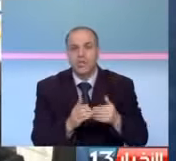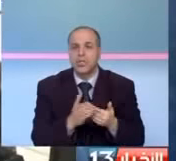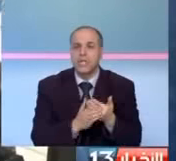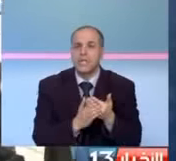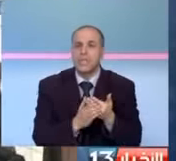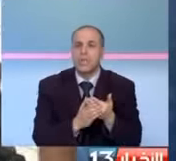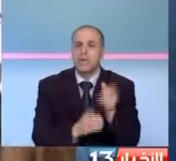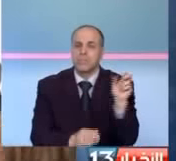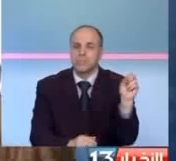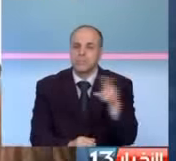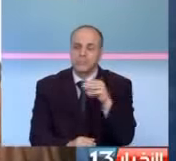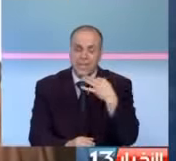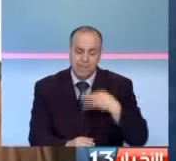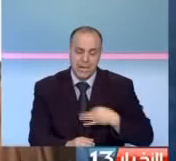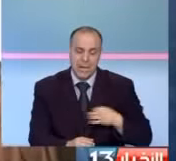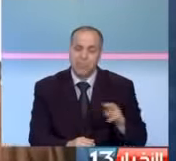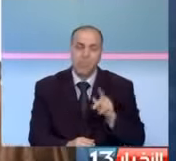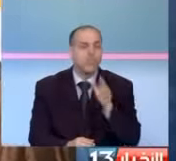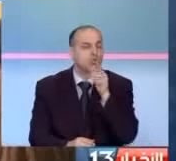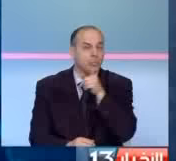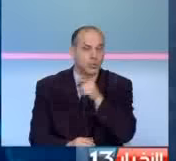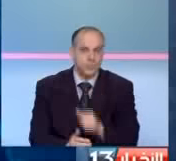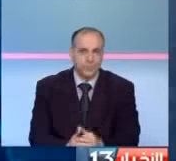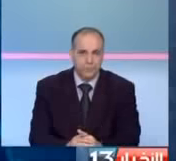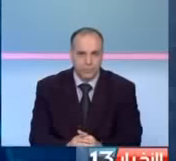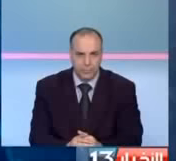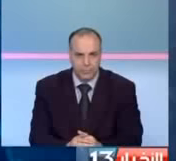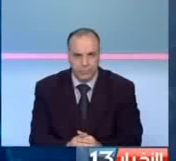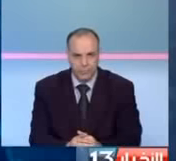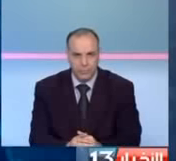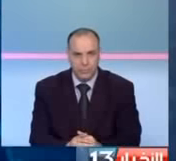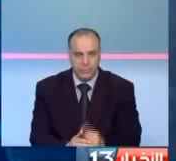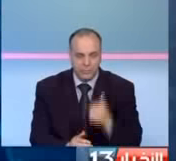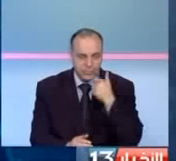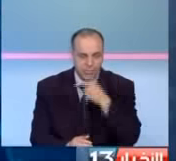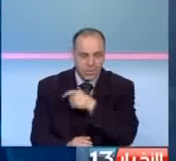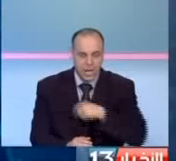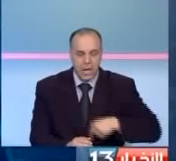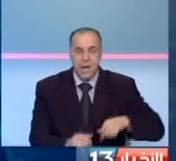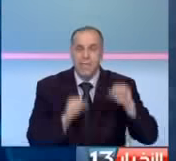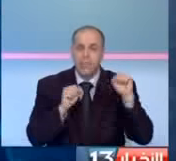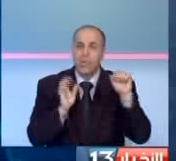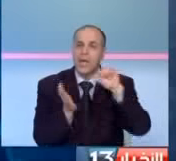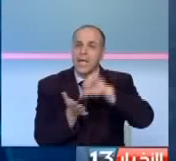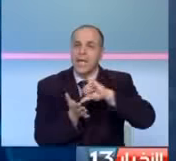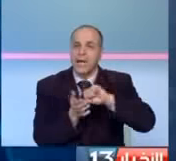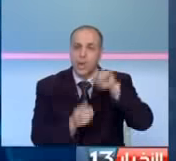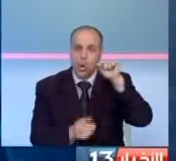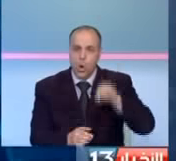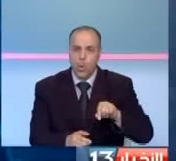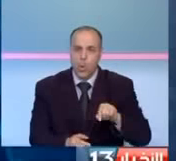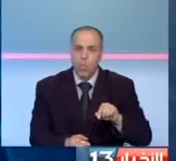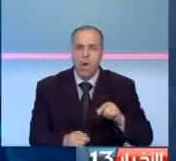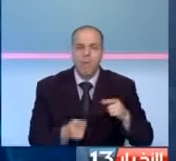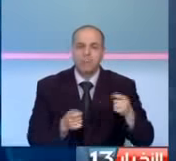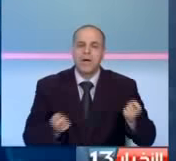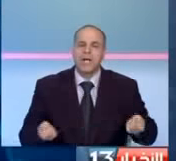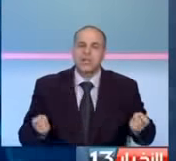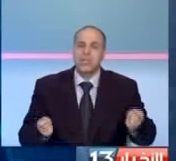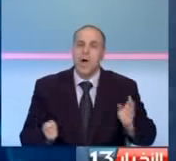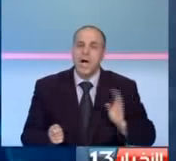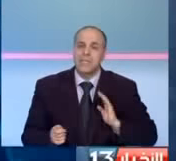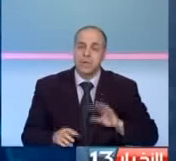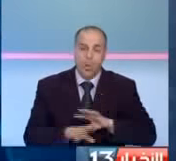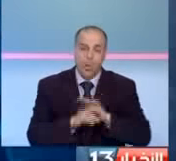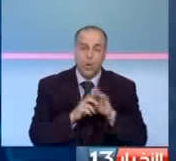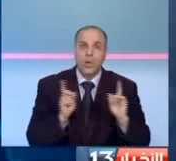على تنقل المدنيين هناك. أعلن الحرس الثوري الإيراني اليوم بدء مناورات عسكرية